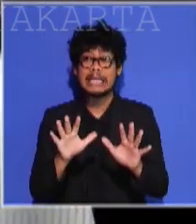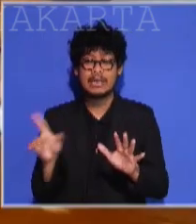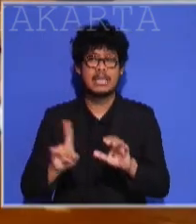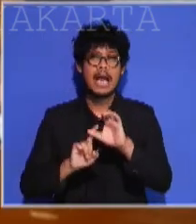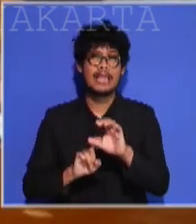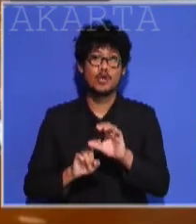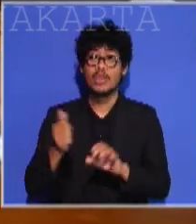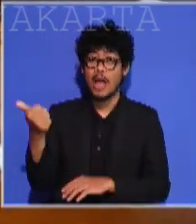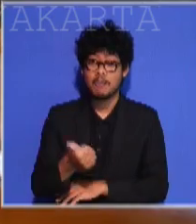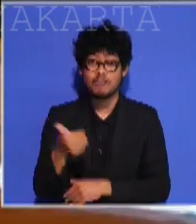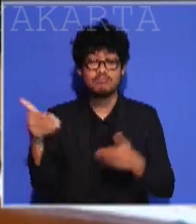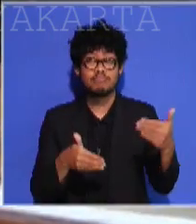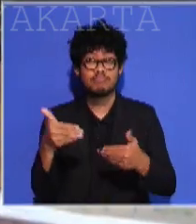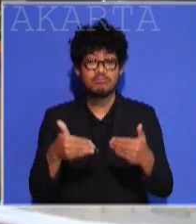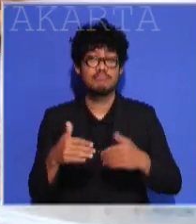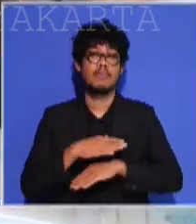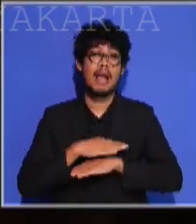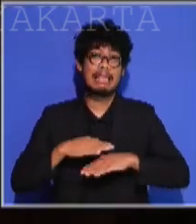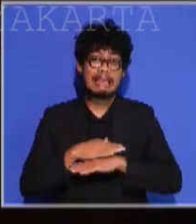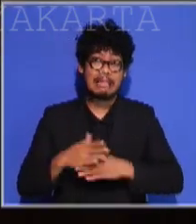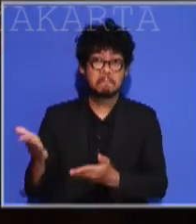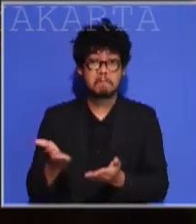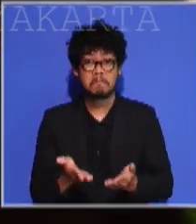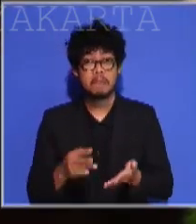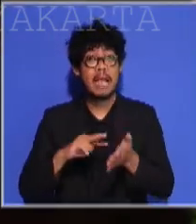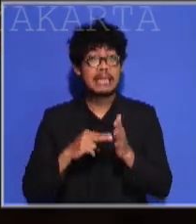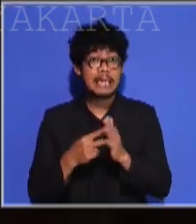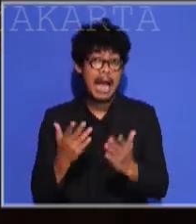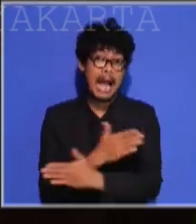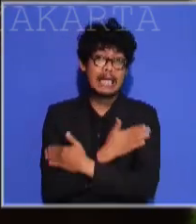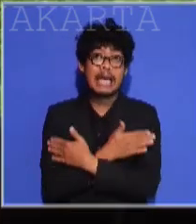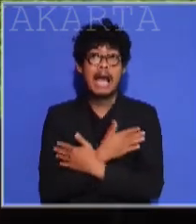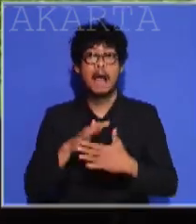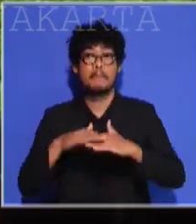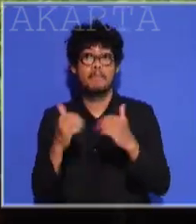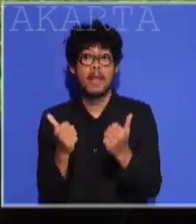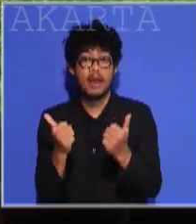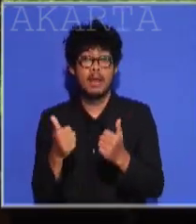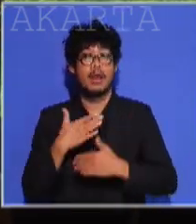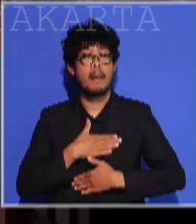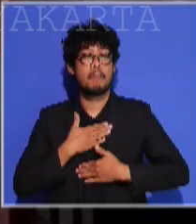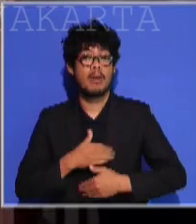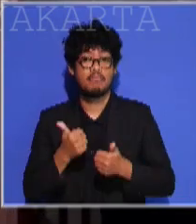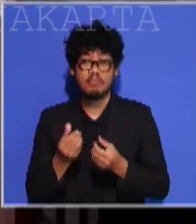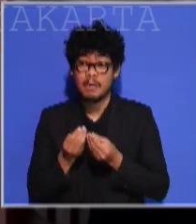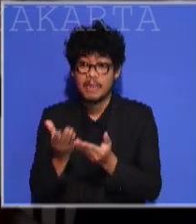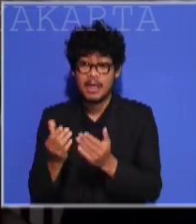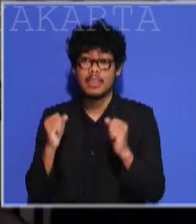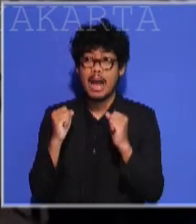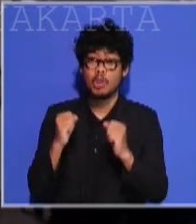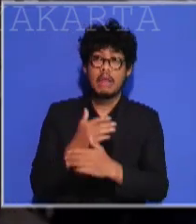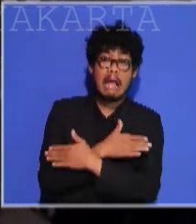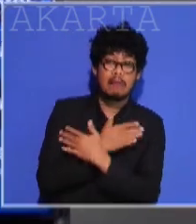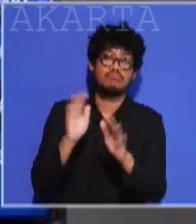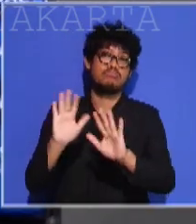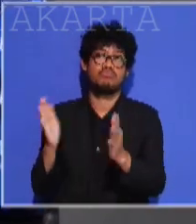provinsi, ini menegaskan bahwasanya Aceh aman dan nyaman dikunjungi. Jangan takut ke Aceh, ayo ke Aceh. Jadi